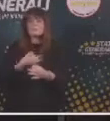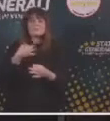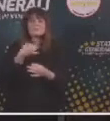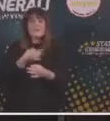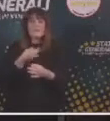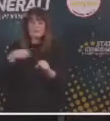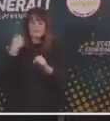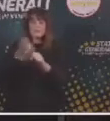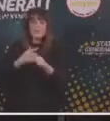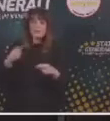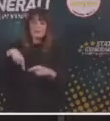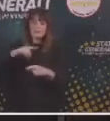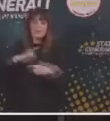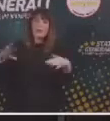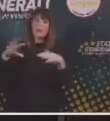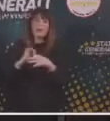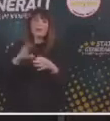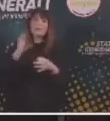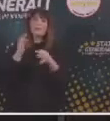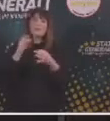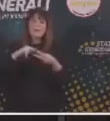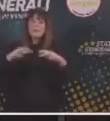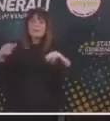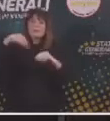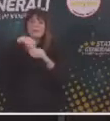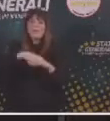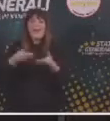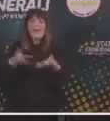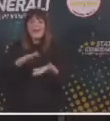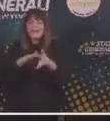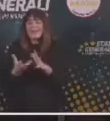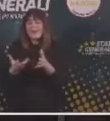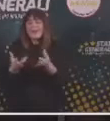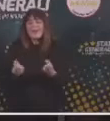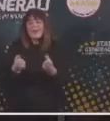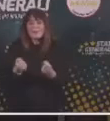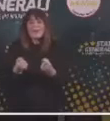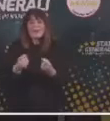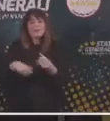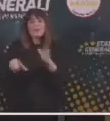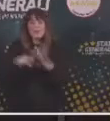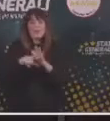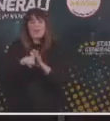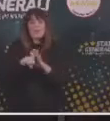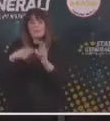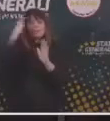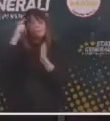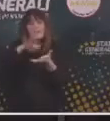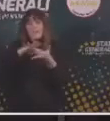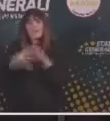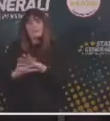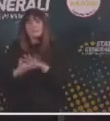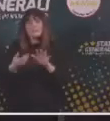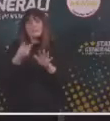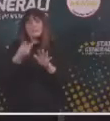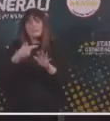e del nostro dna e che adesso si concretizzano in leggi dello stato fare l'elenco di tutte le leggi che abbiamo portato